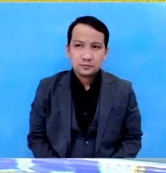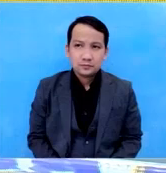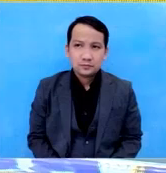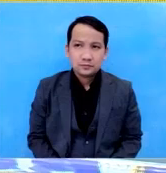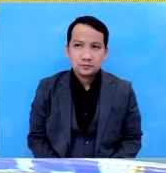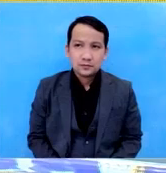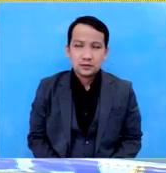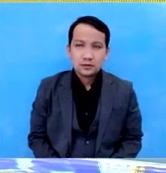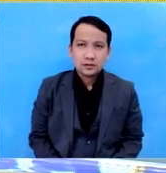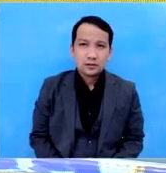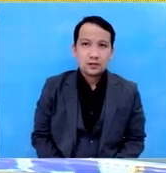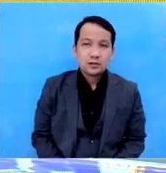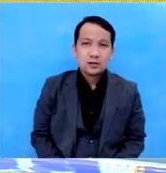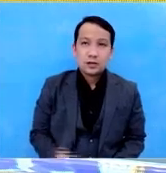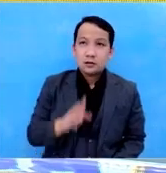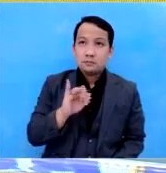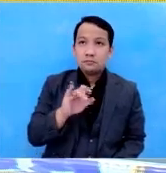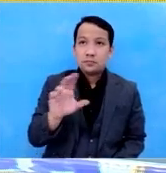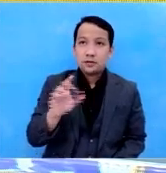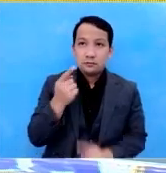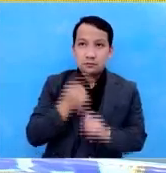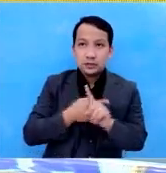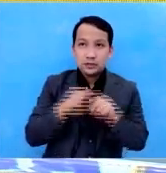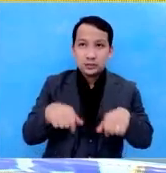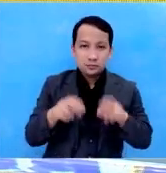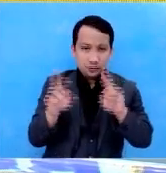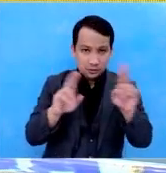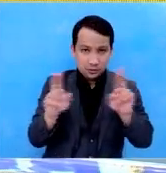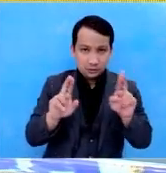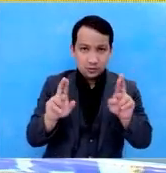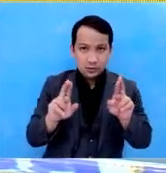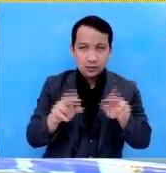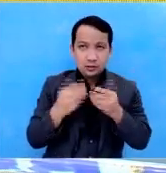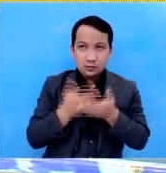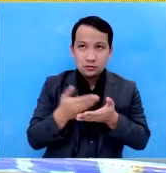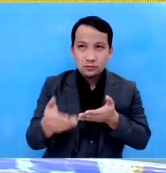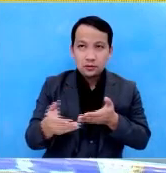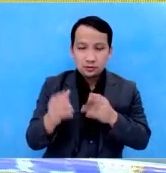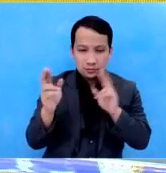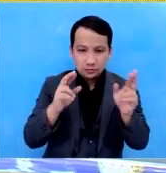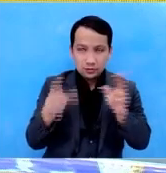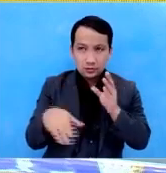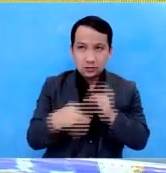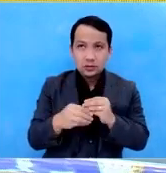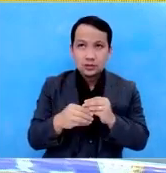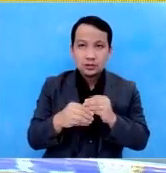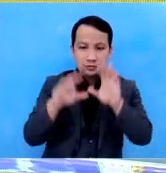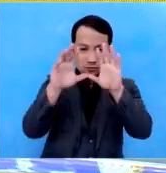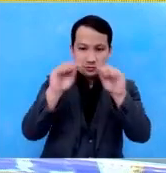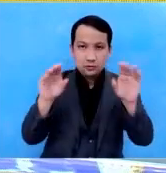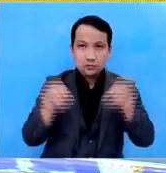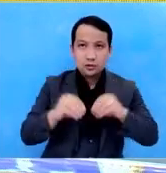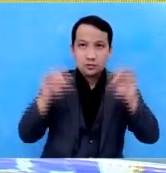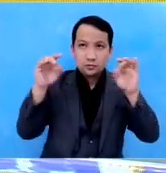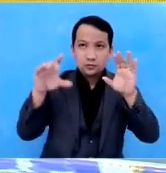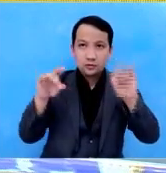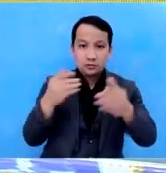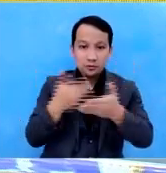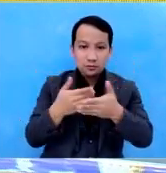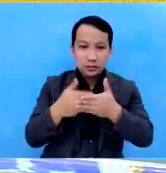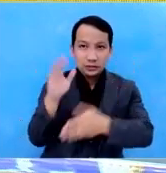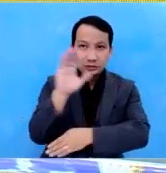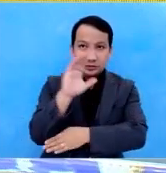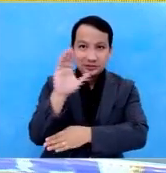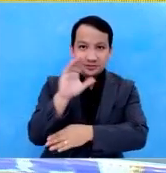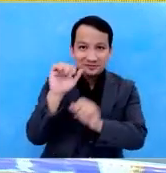Bermas na po mga kapatid, simula na rin ang paghahanda at shopping para sa mga pamaskong palamuti para sa nalalapit na Christmas season. At isa